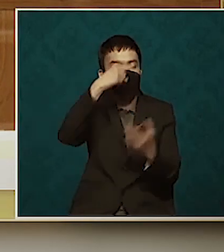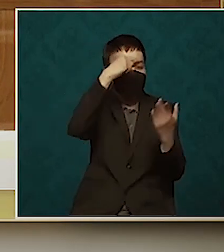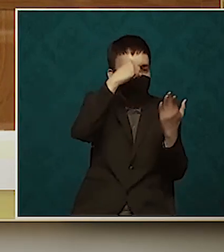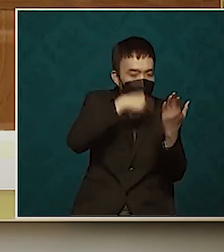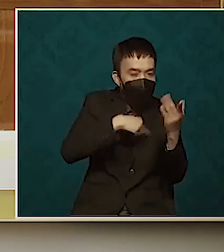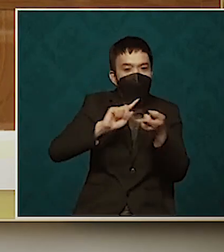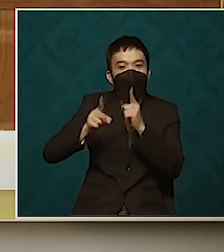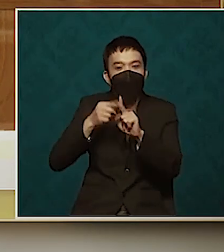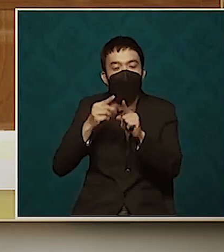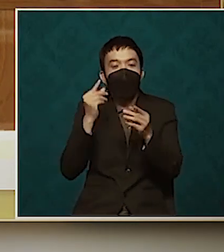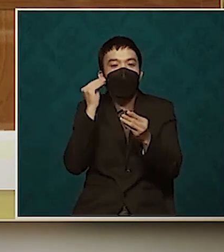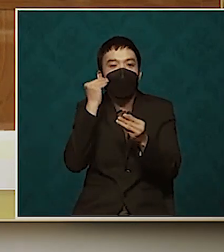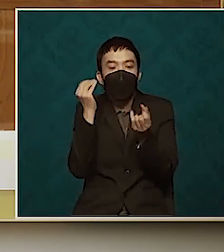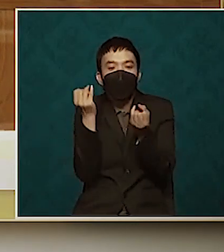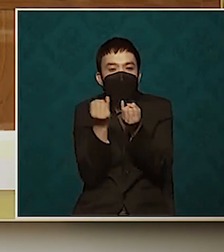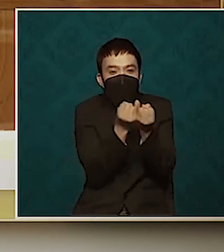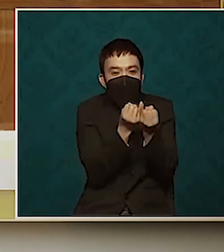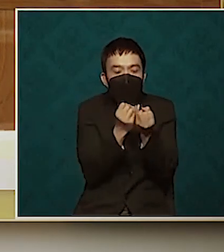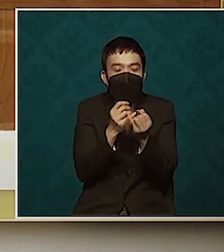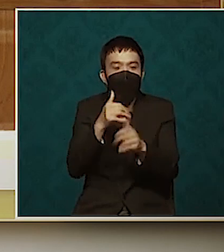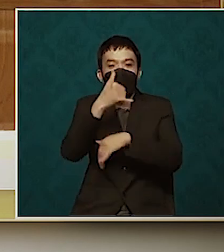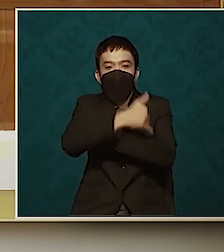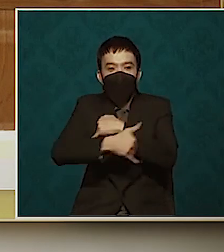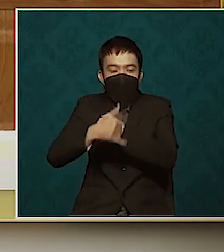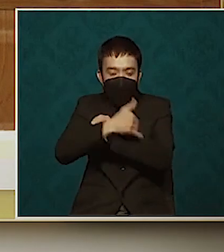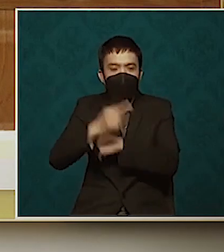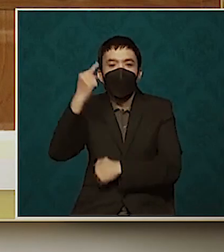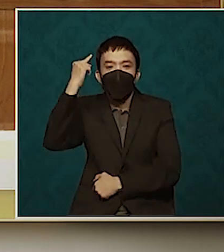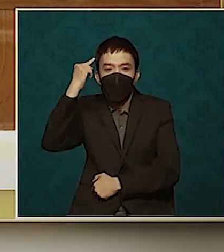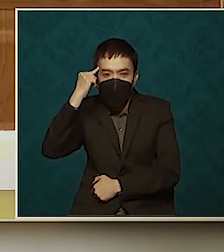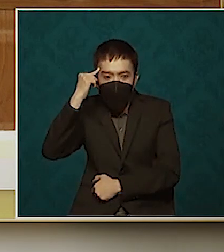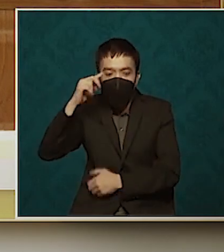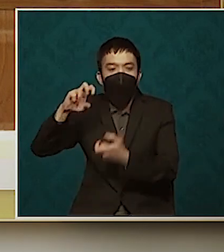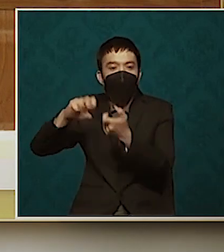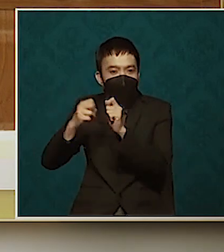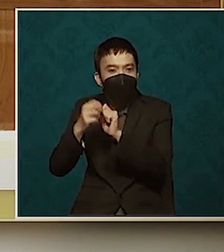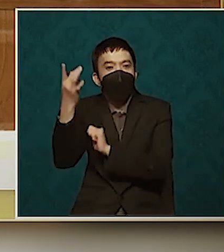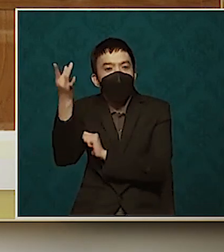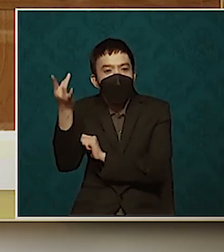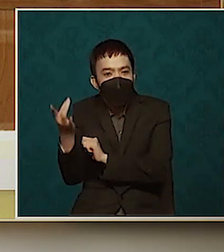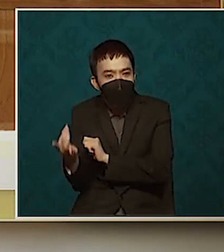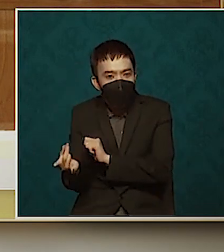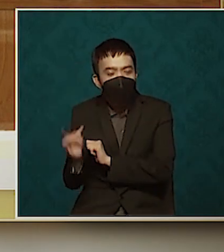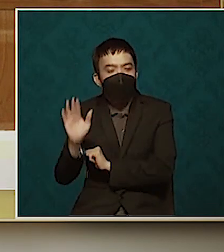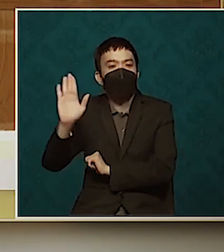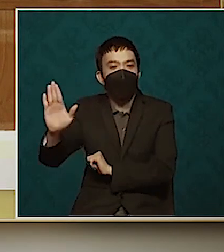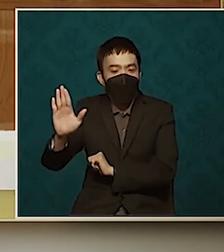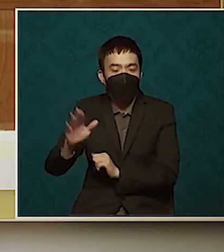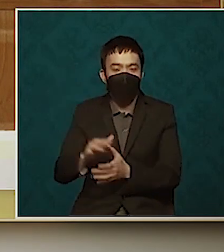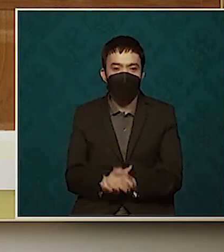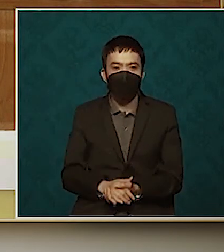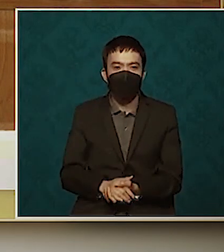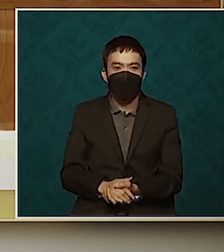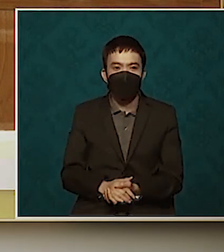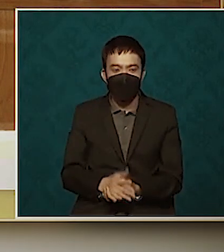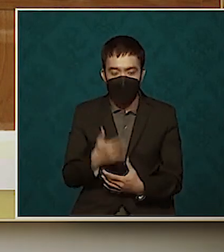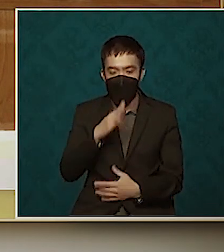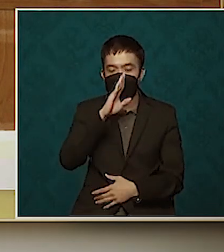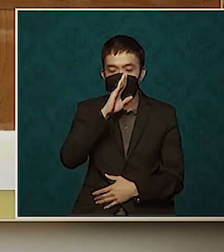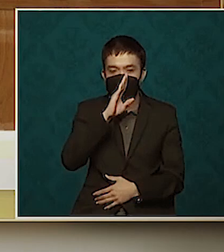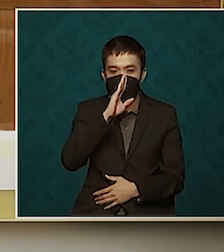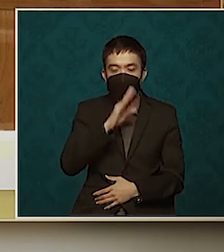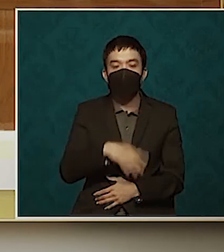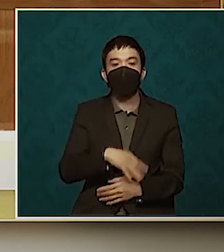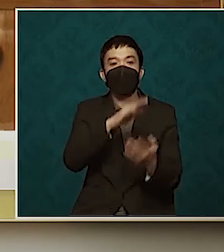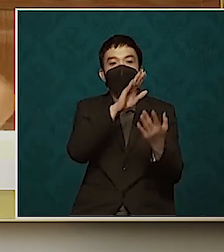เพื่อนบ้านในฐานะที่รับรู้ถึงปัญหาสารพันที่มันเกิดขึ้นตามชายแดนและสิ่งที่สามารถจะ